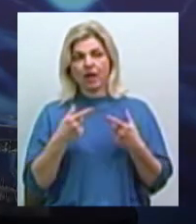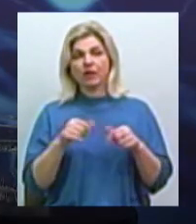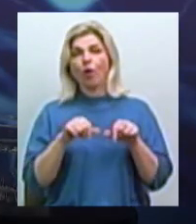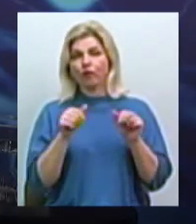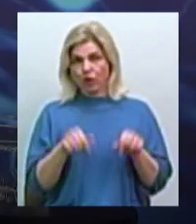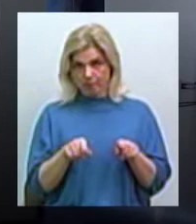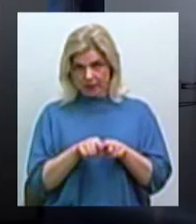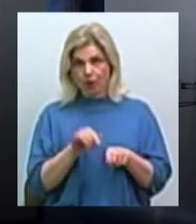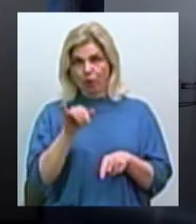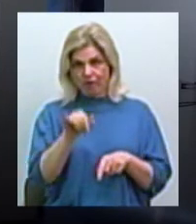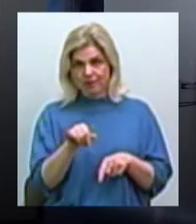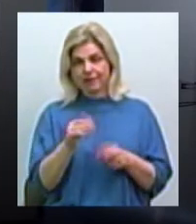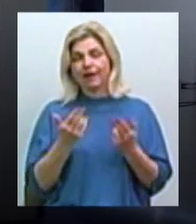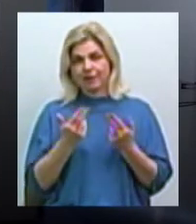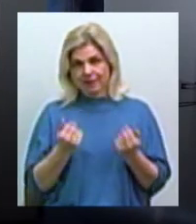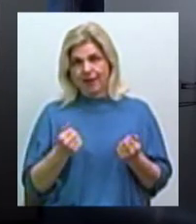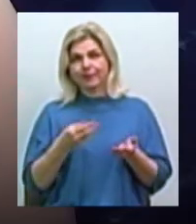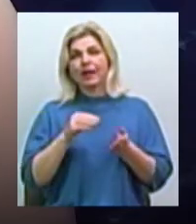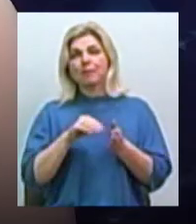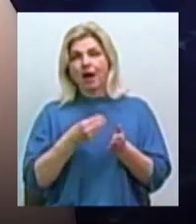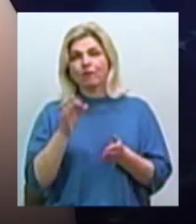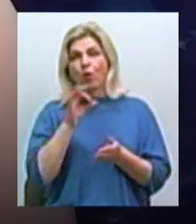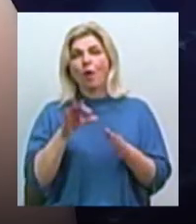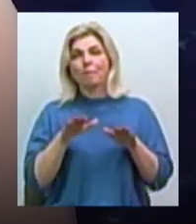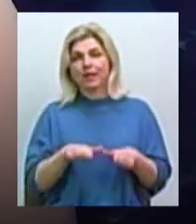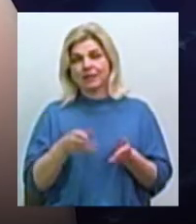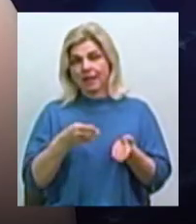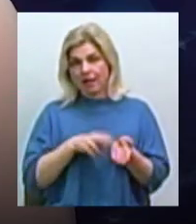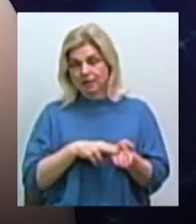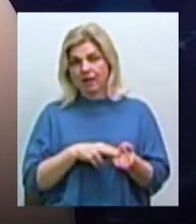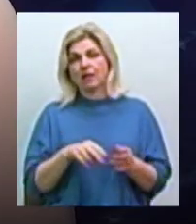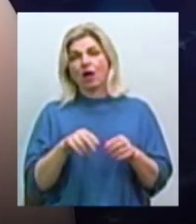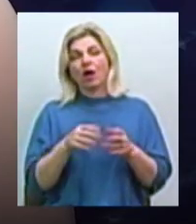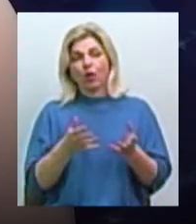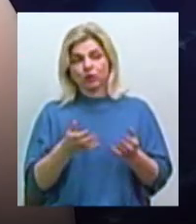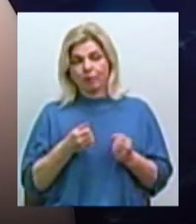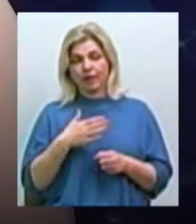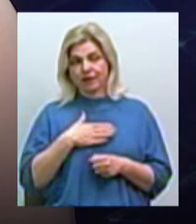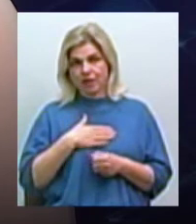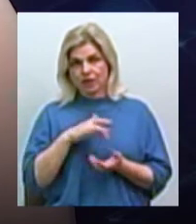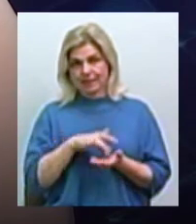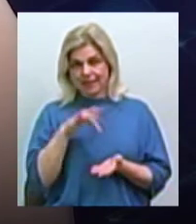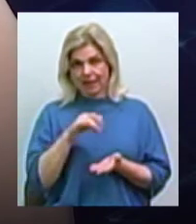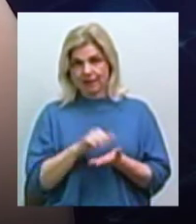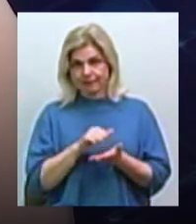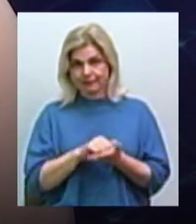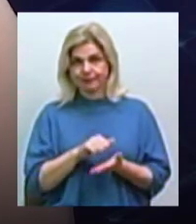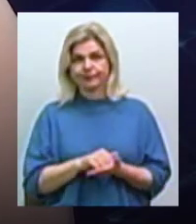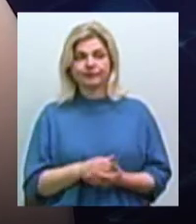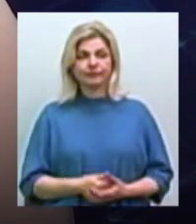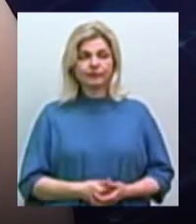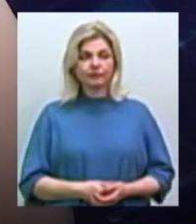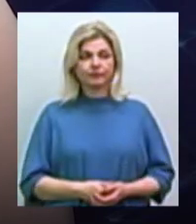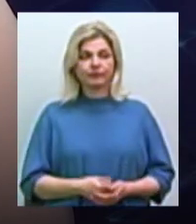Теж у вас? Так, довідка про місце реєстрації отримується у наших ЦНАПах, безпосередньо